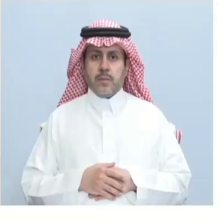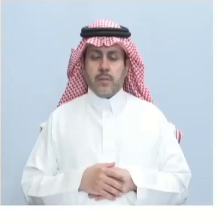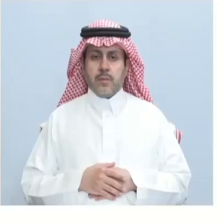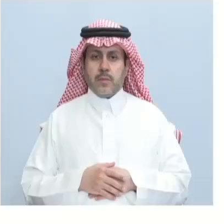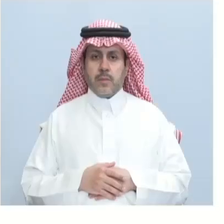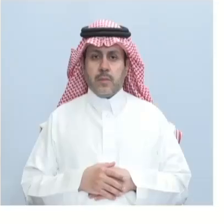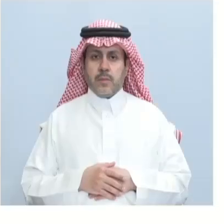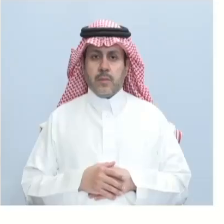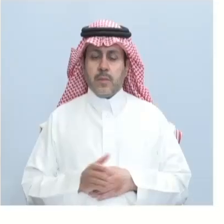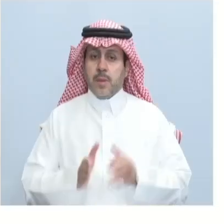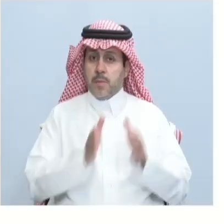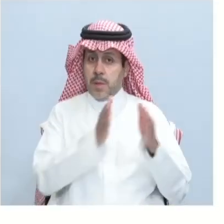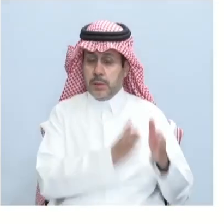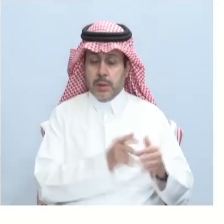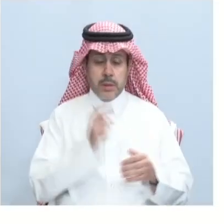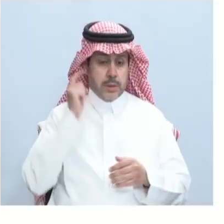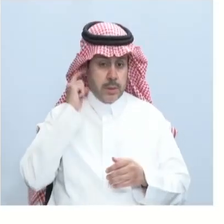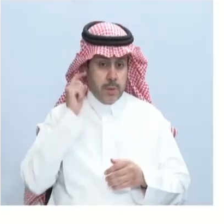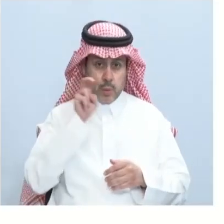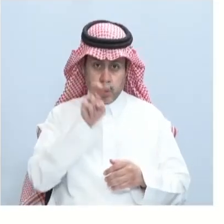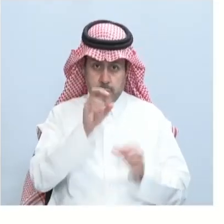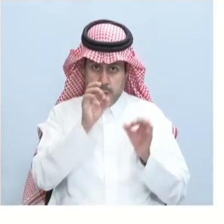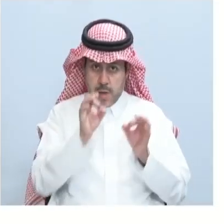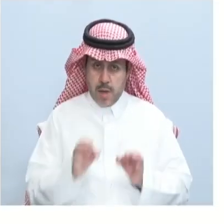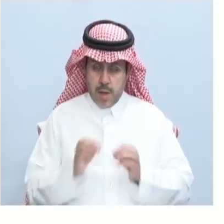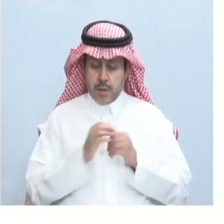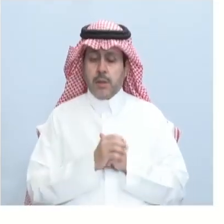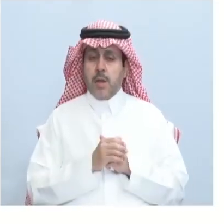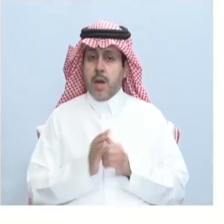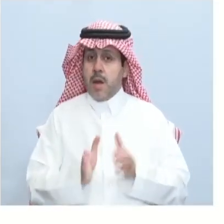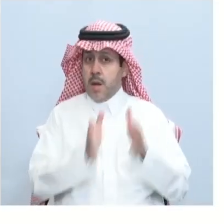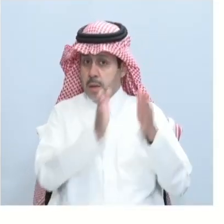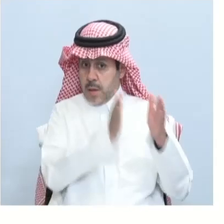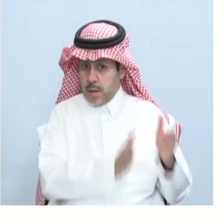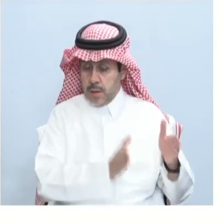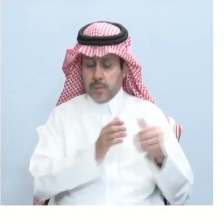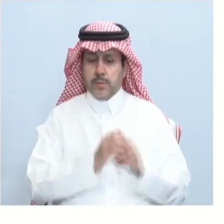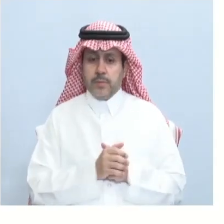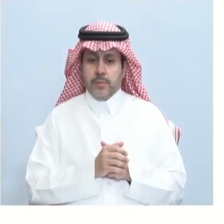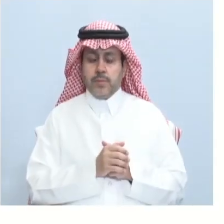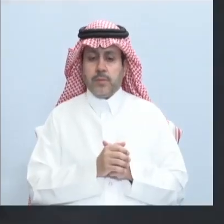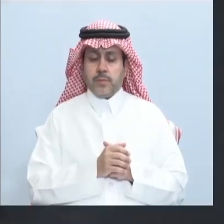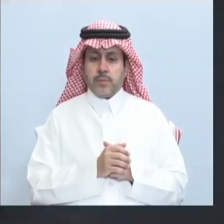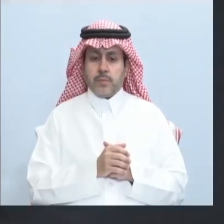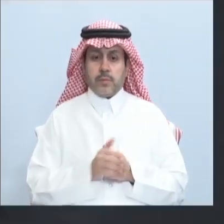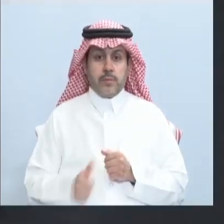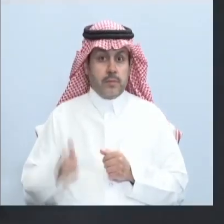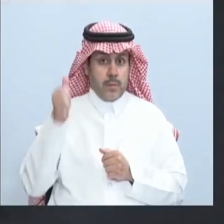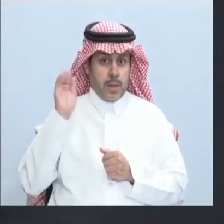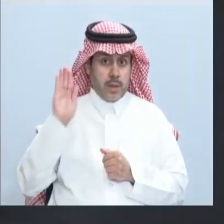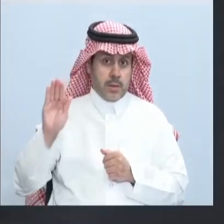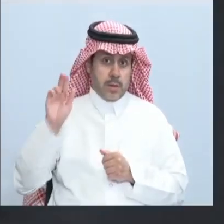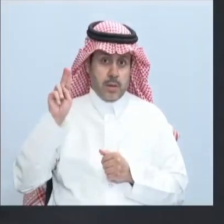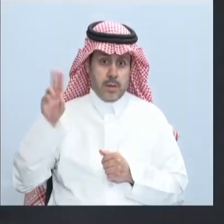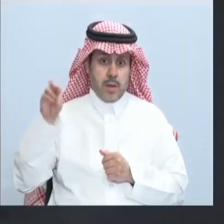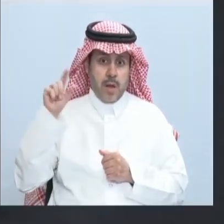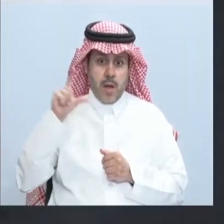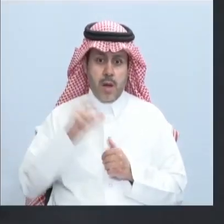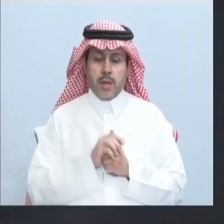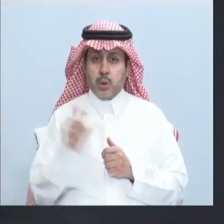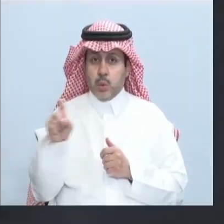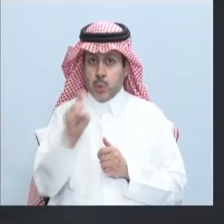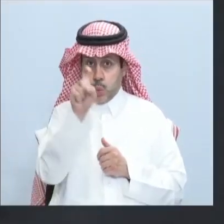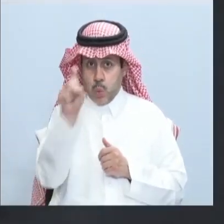اليقين بعد ما استمعنا للقارئ لهذه الايات الان ننتقل الى استهل والان هذا السؤال